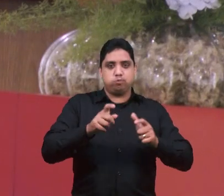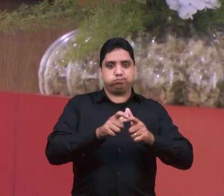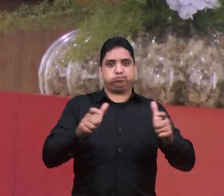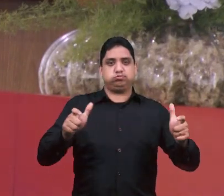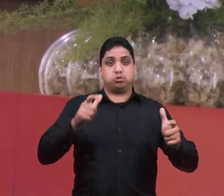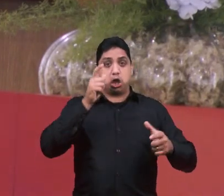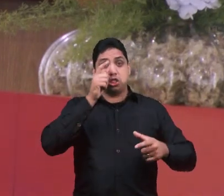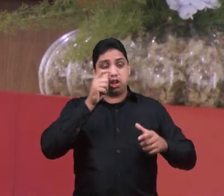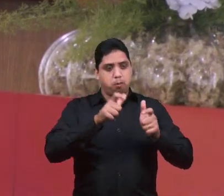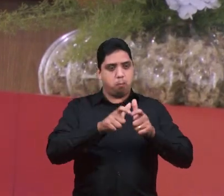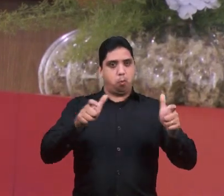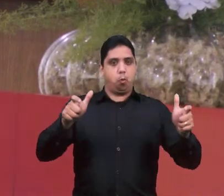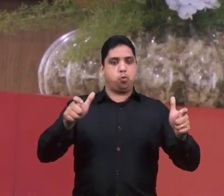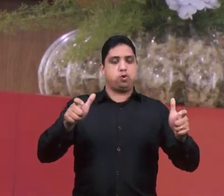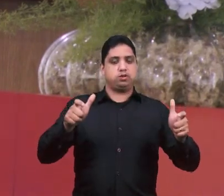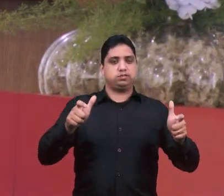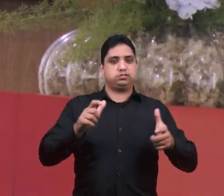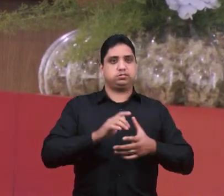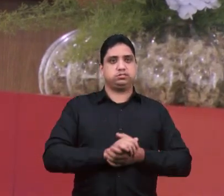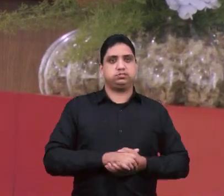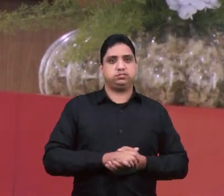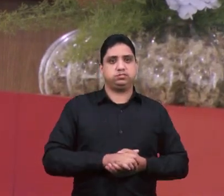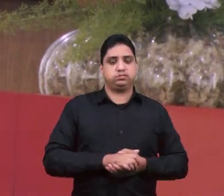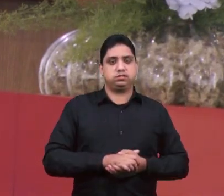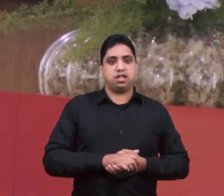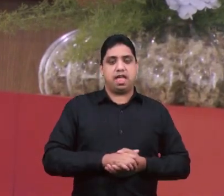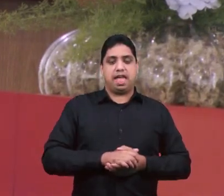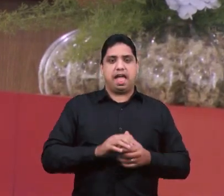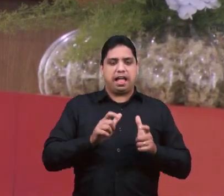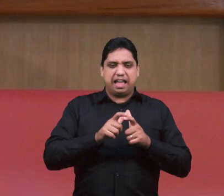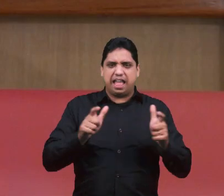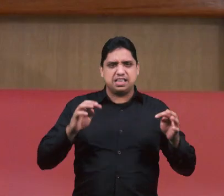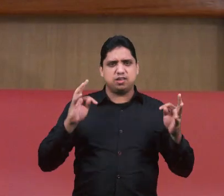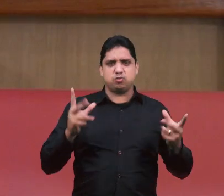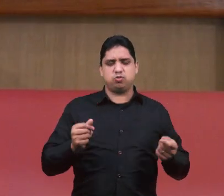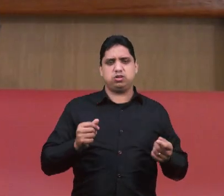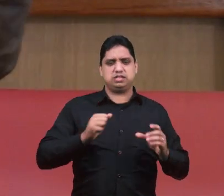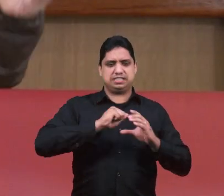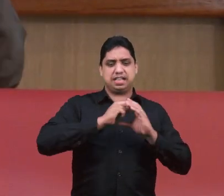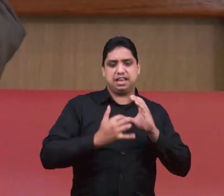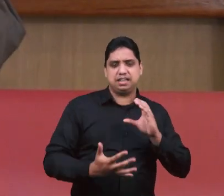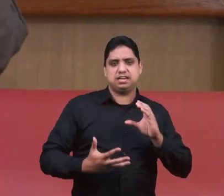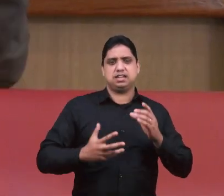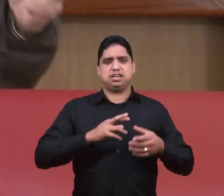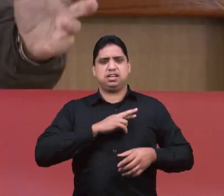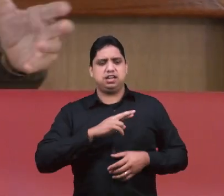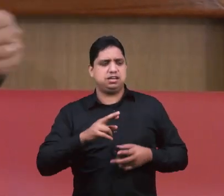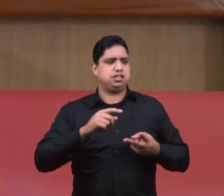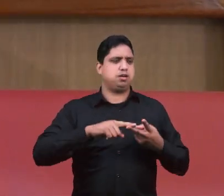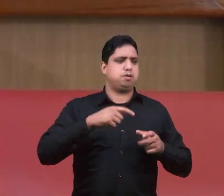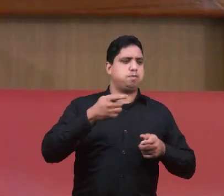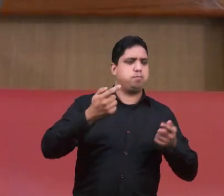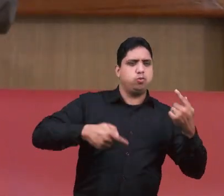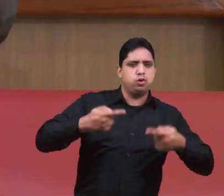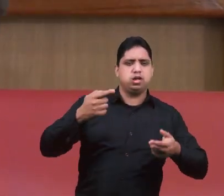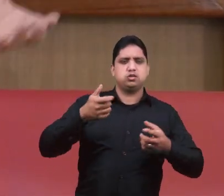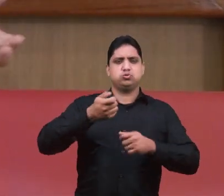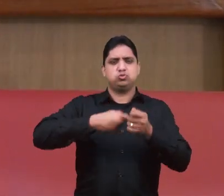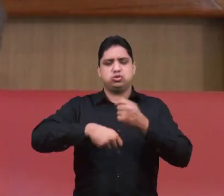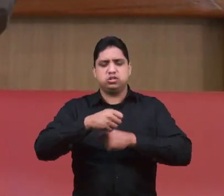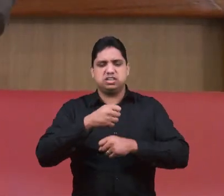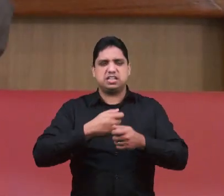les intérêts, donc il grandit dans tous les aspects, il change philosophiquement sa